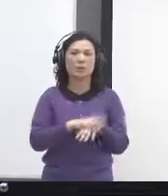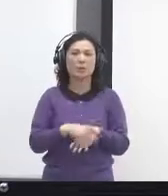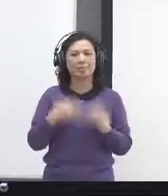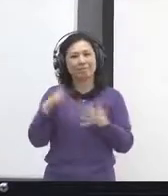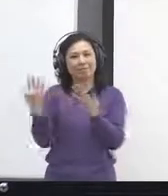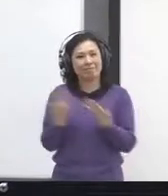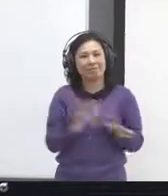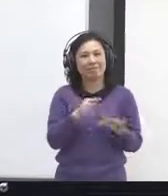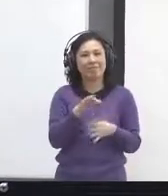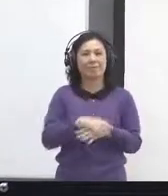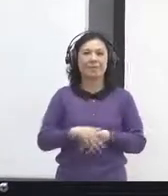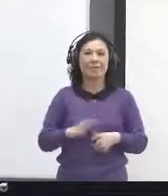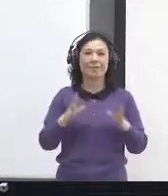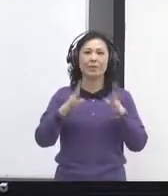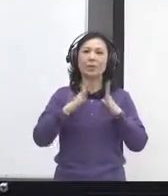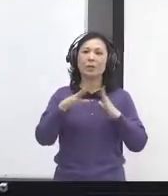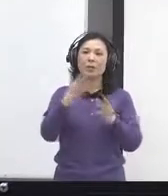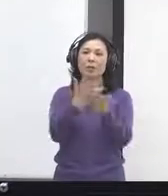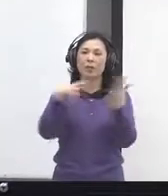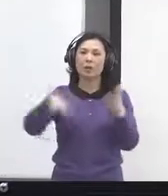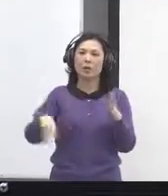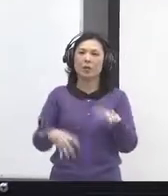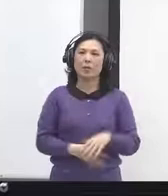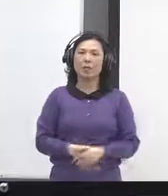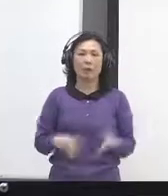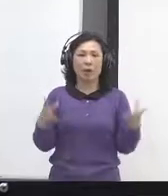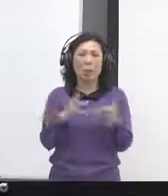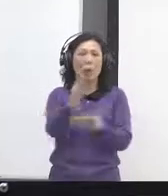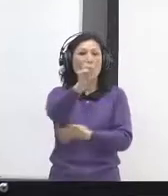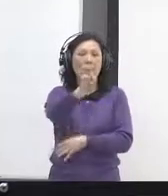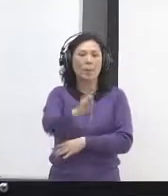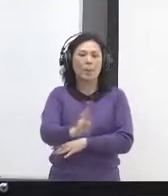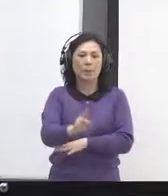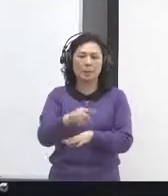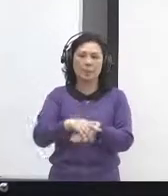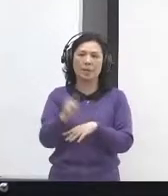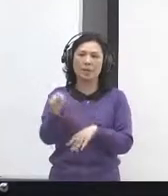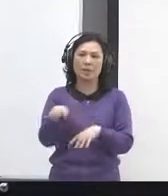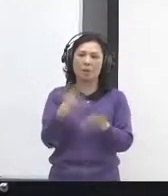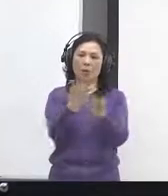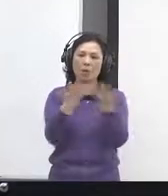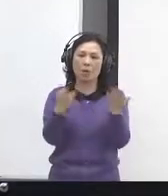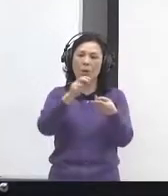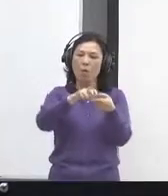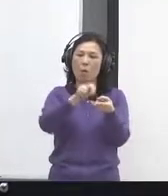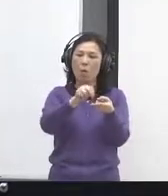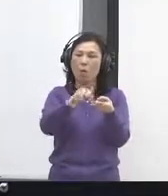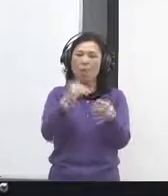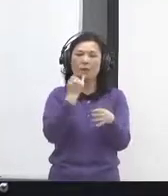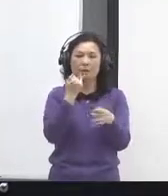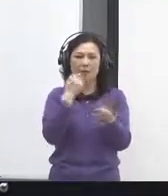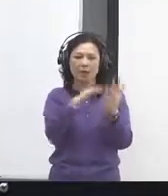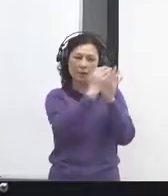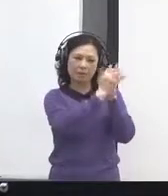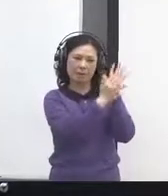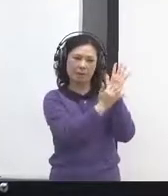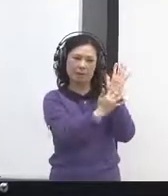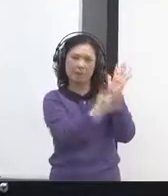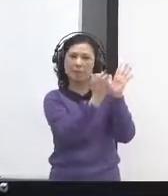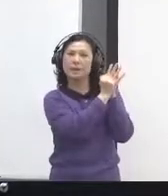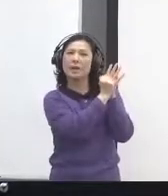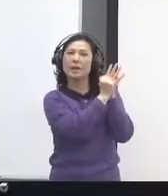在那个官网上面有一个共笔里面会有我们 Slido 的网址，那现在可以先写进去。那之后等到三